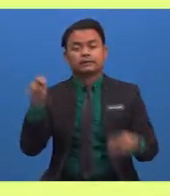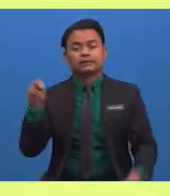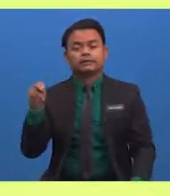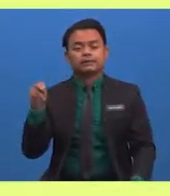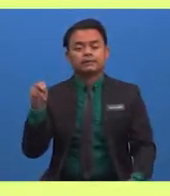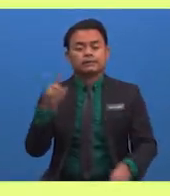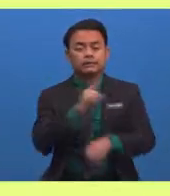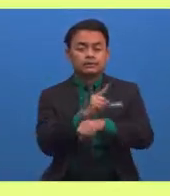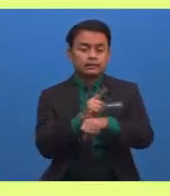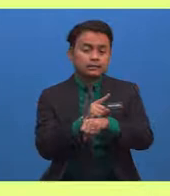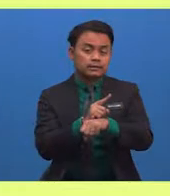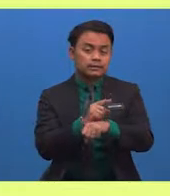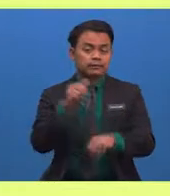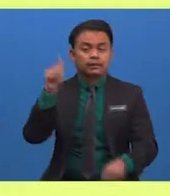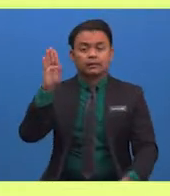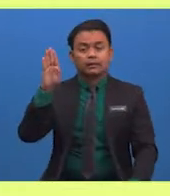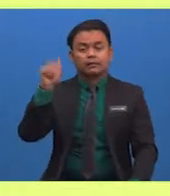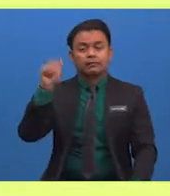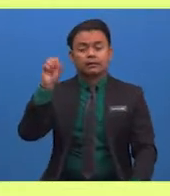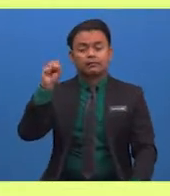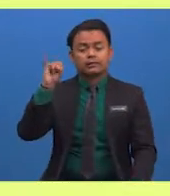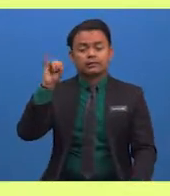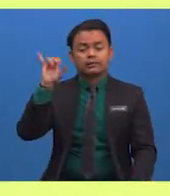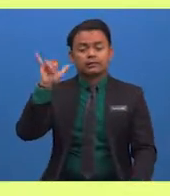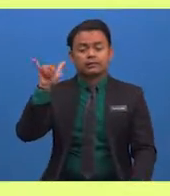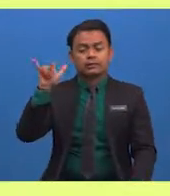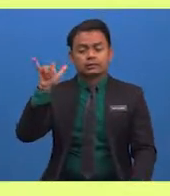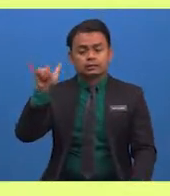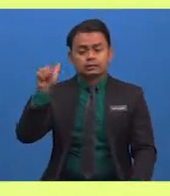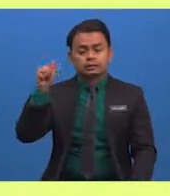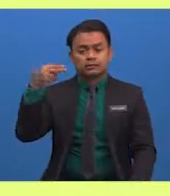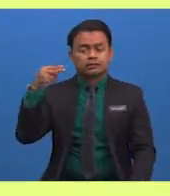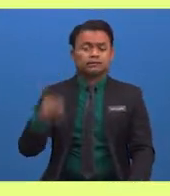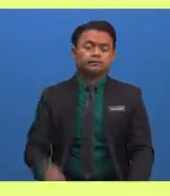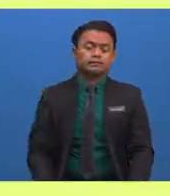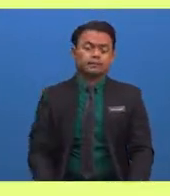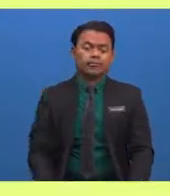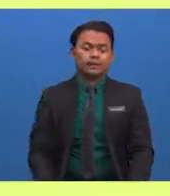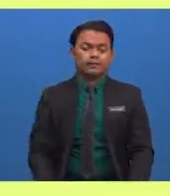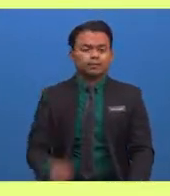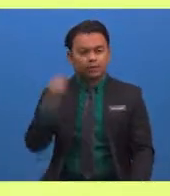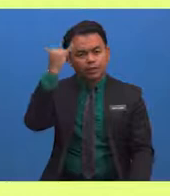Perkembangan ilmu pengetahuan berkembang pesat pada zaman Khalifah Abbasiyah.